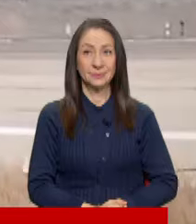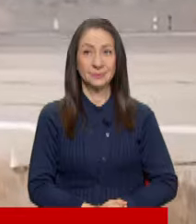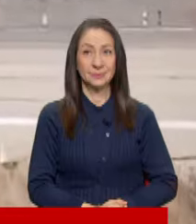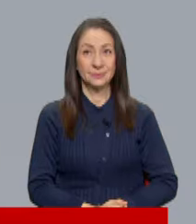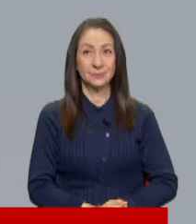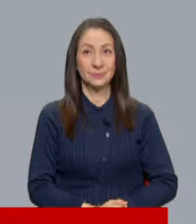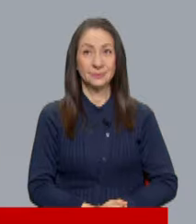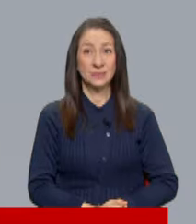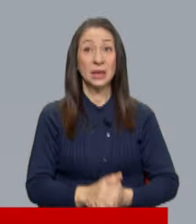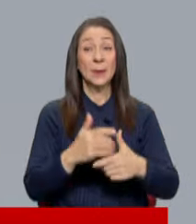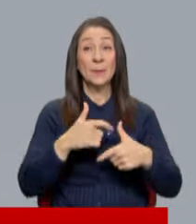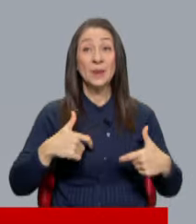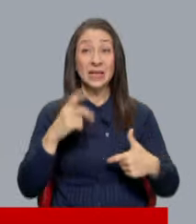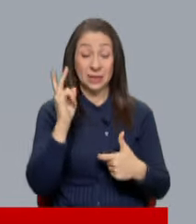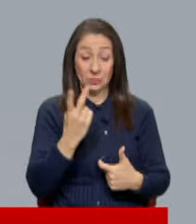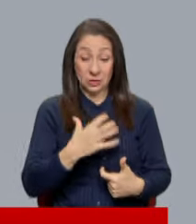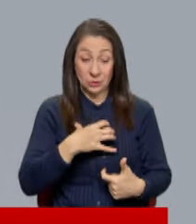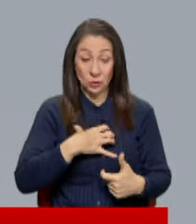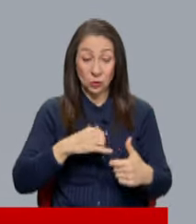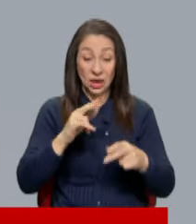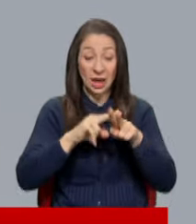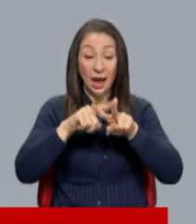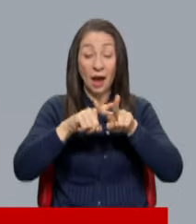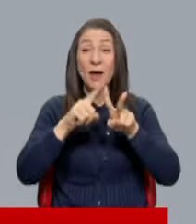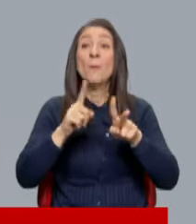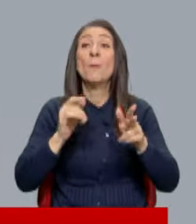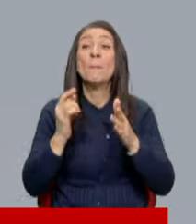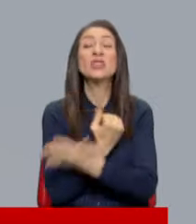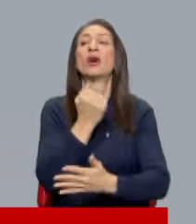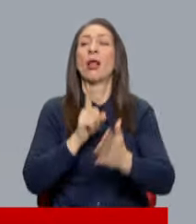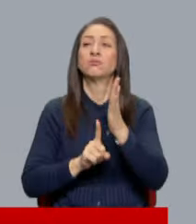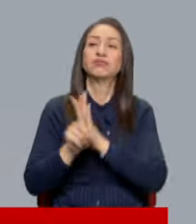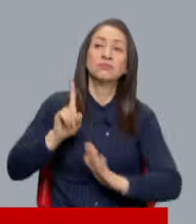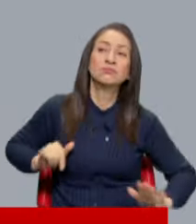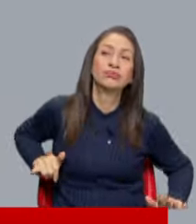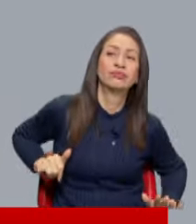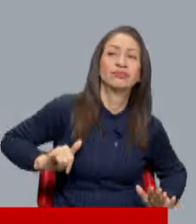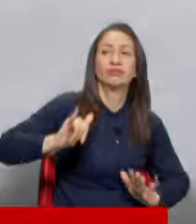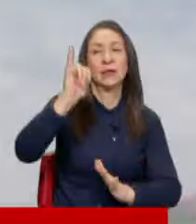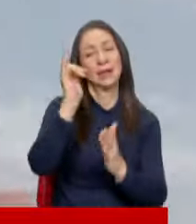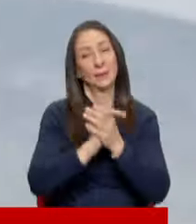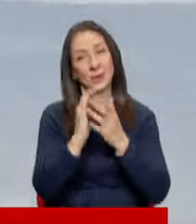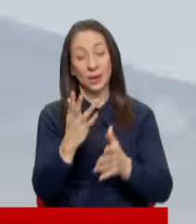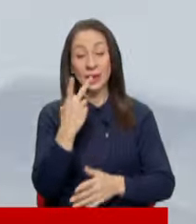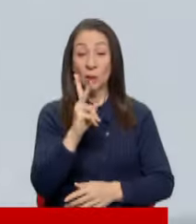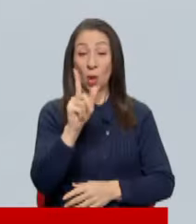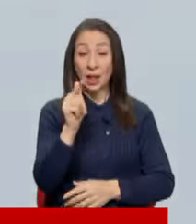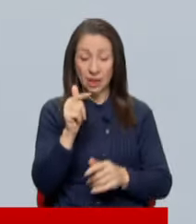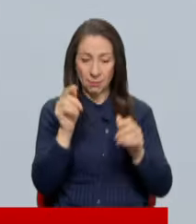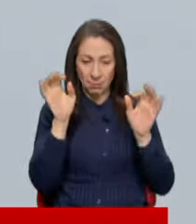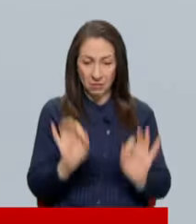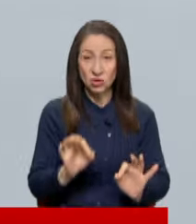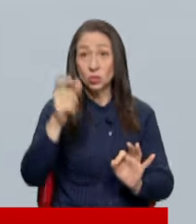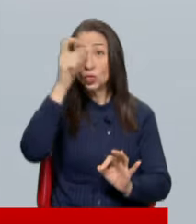neler milli muif uçağımız Kaan'ın ilk uçuşunu başarıyla gerçekleştirmesini tebrik ediyorum 2016'da yapımına